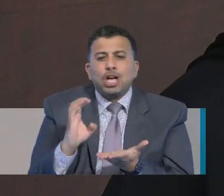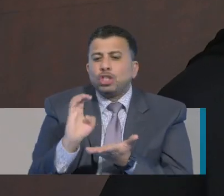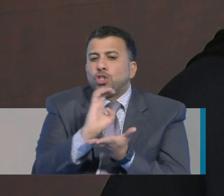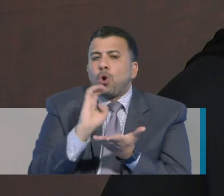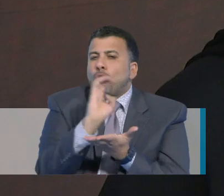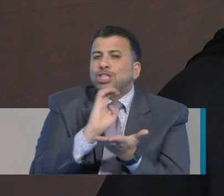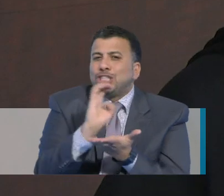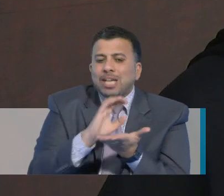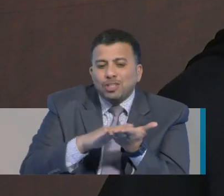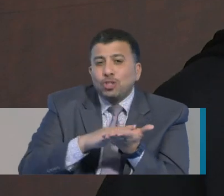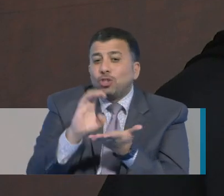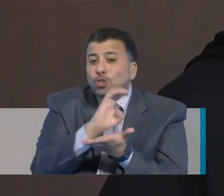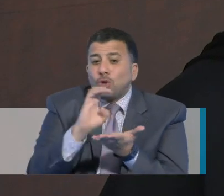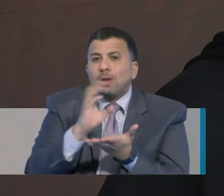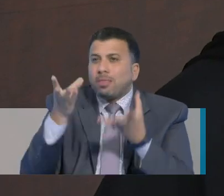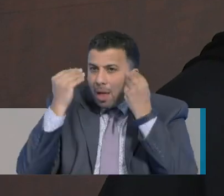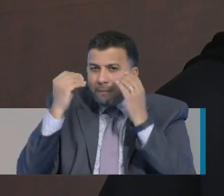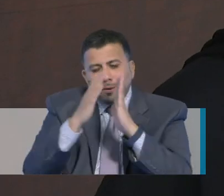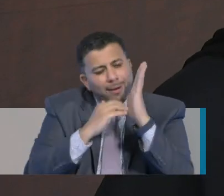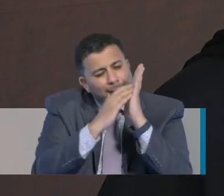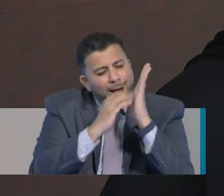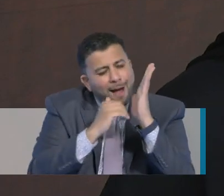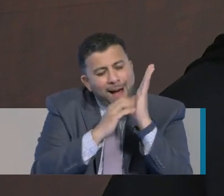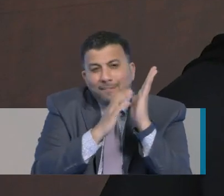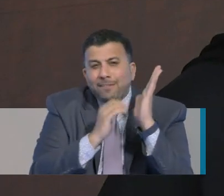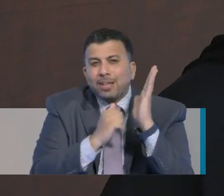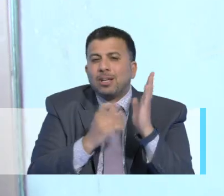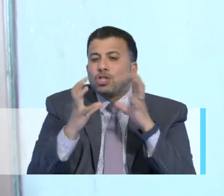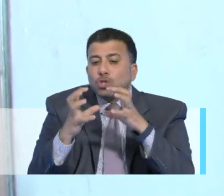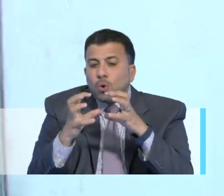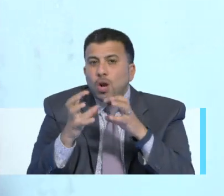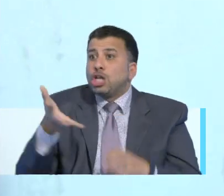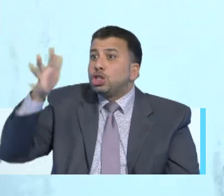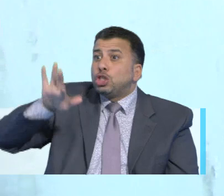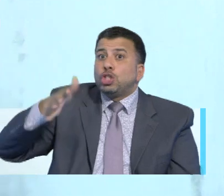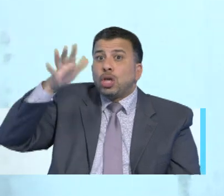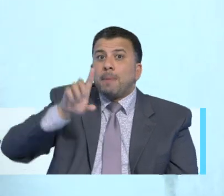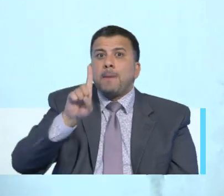جيولوجية للتعرف على الأحافير والصخور والتعرف على جبل بحيص عن قرب.